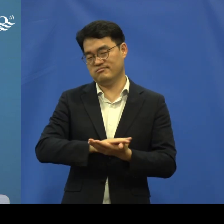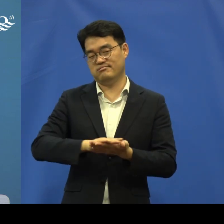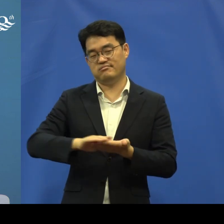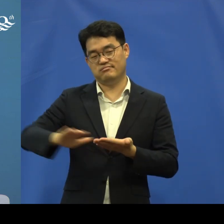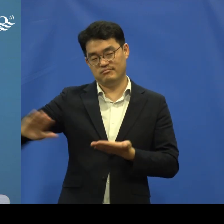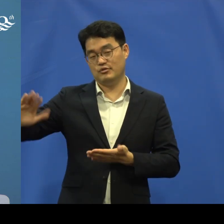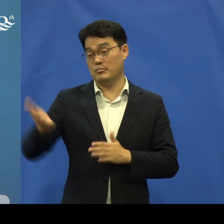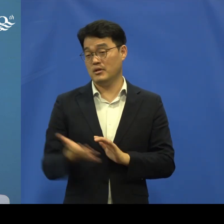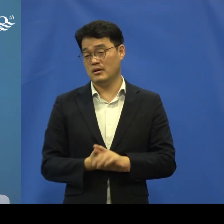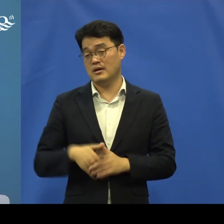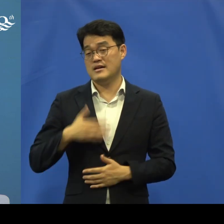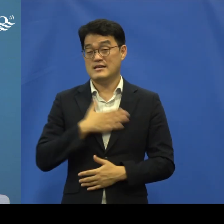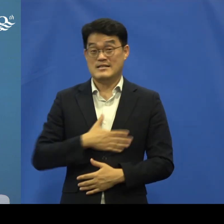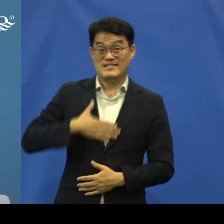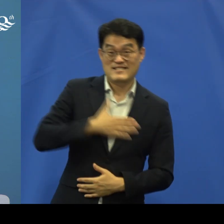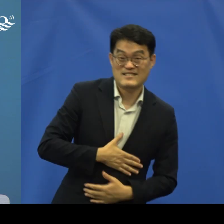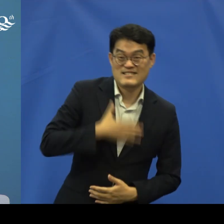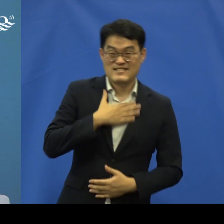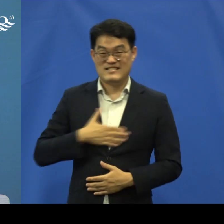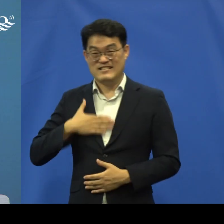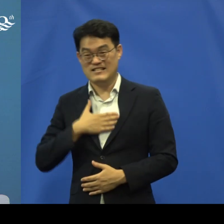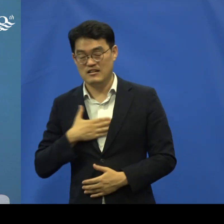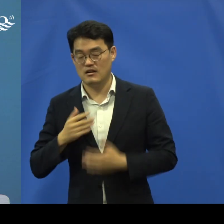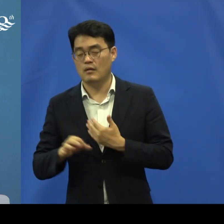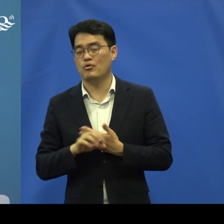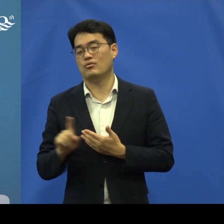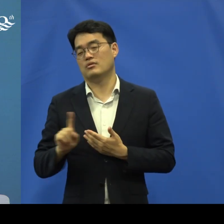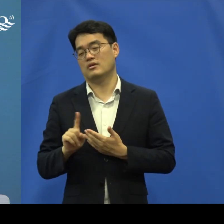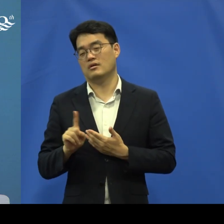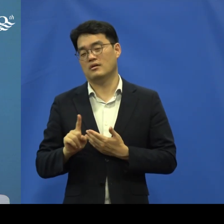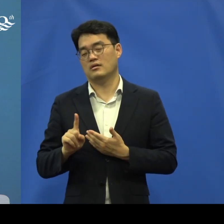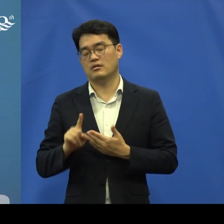여러분, 감정의 요동을 치면 순간 방향을 잃습니다. 사고가